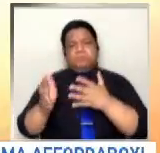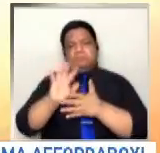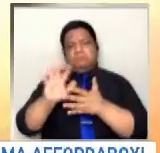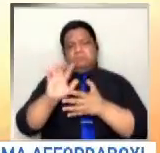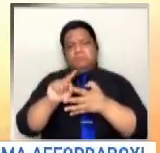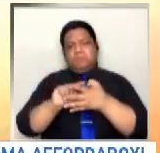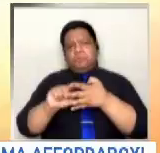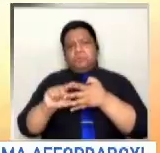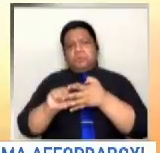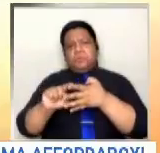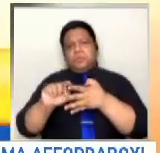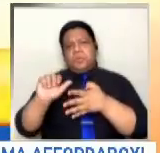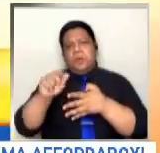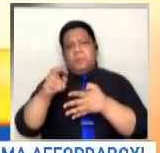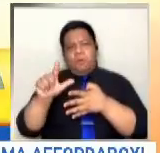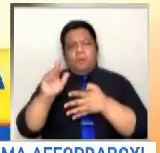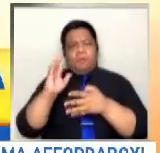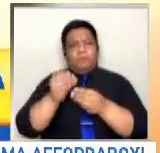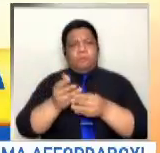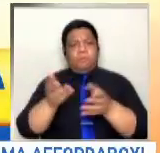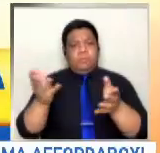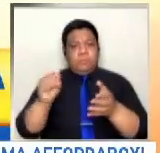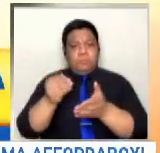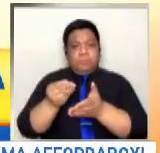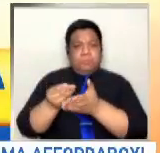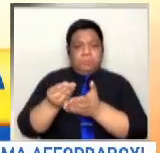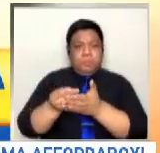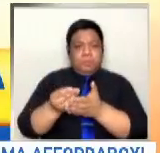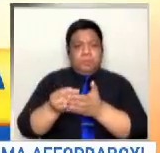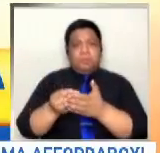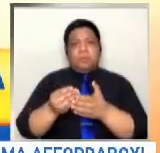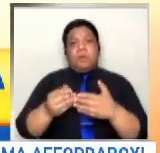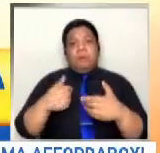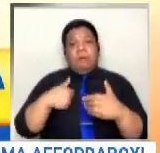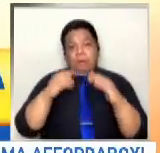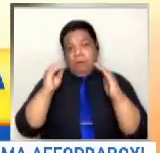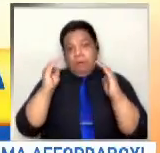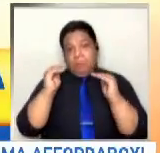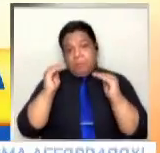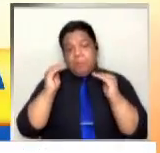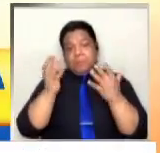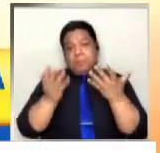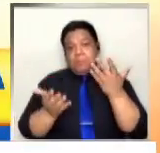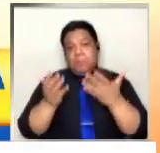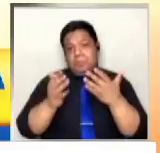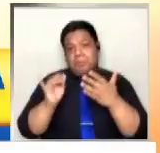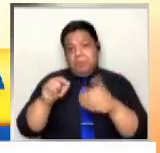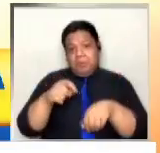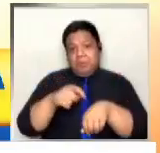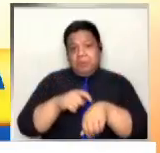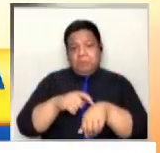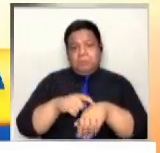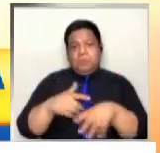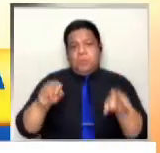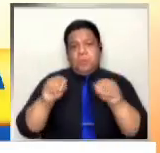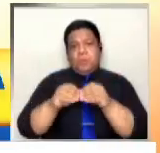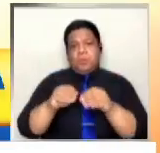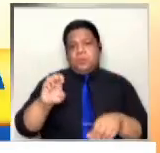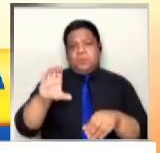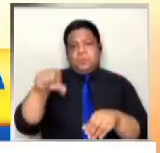Abril, may iba'y pamimigay itong pondong ito. So, I would expect na siguro by that time, wala na tayong ECQ. No?